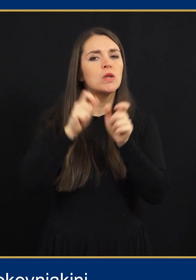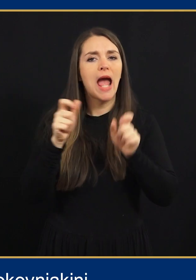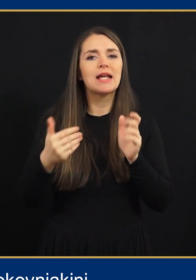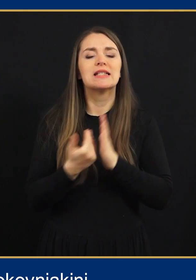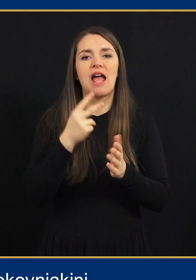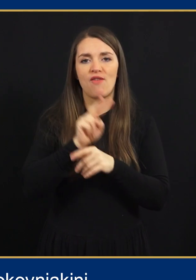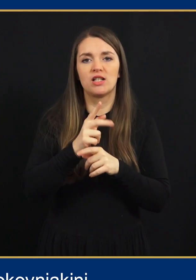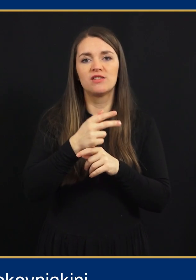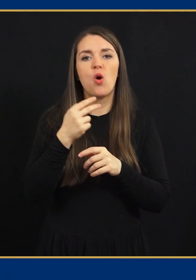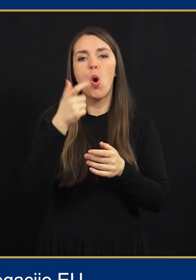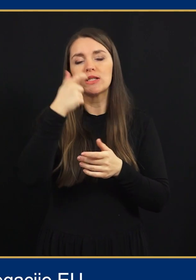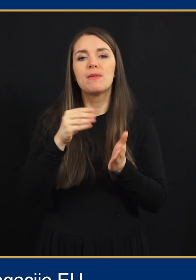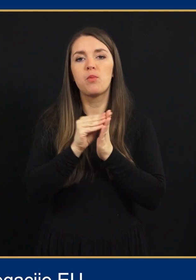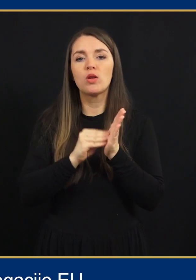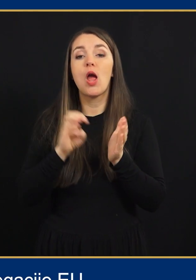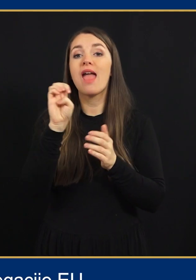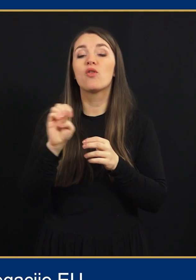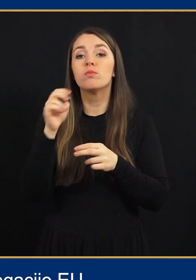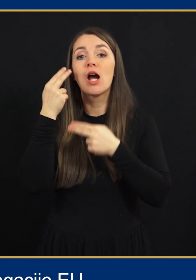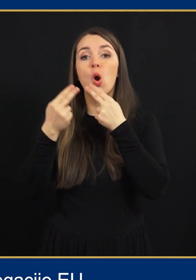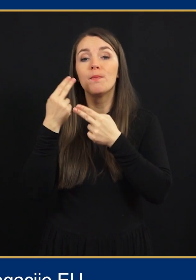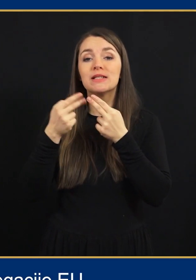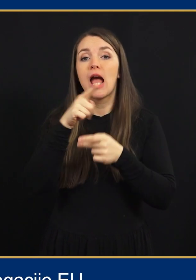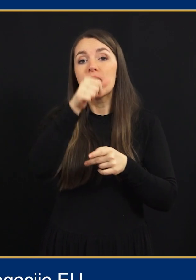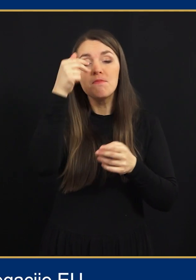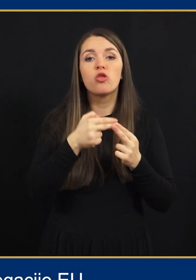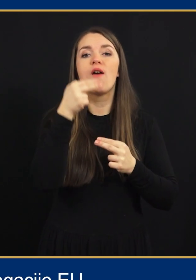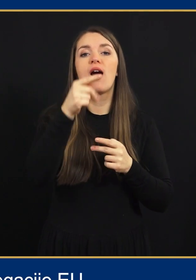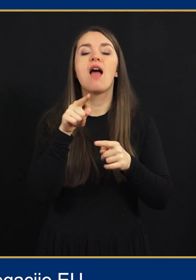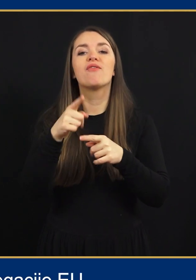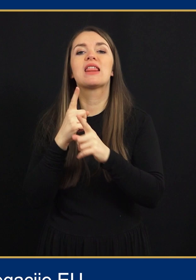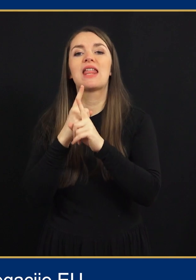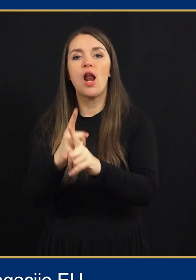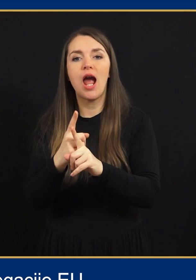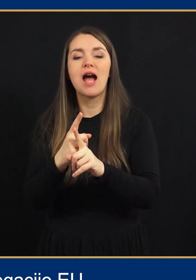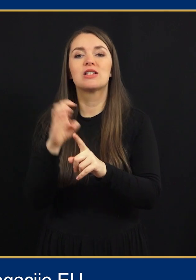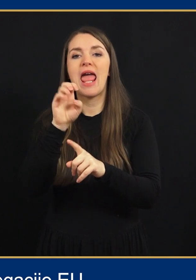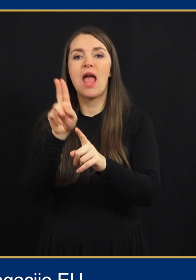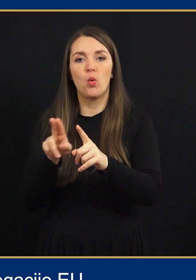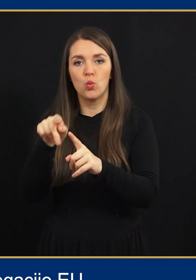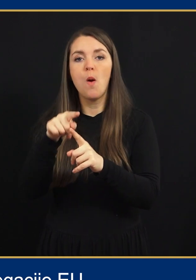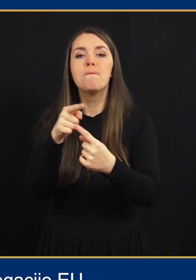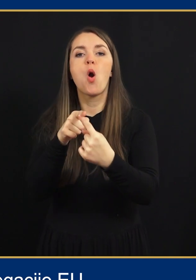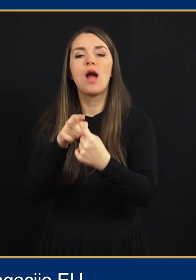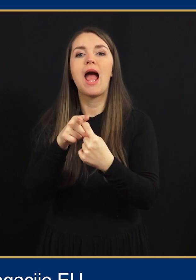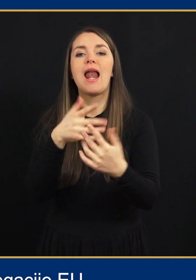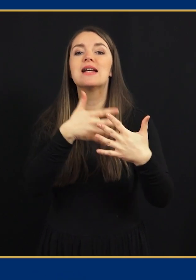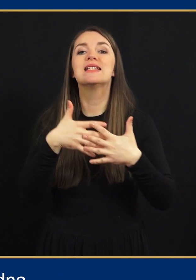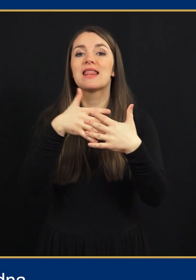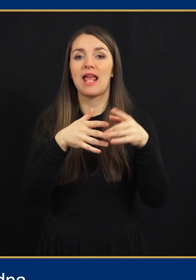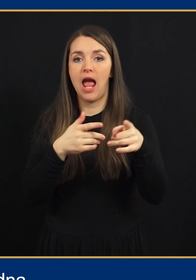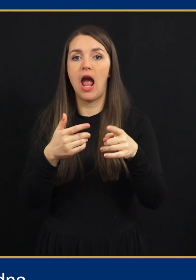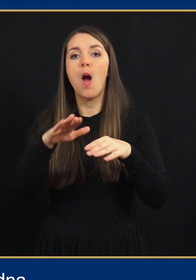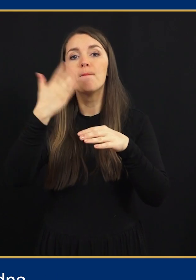za varstvo osebnih podatkov Evropska komisija imenovala v delegacijo EU, ki se je pogajala z ZDA